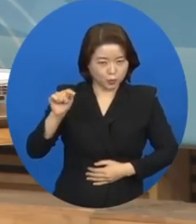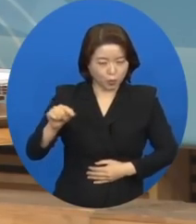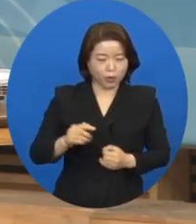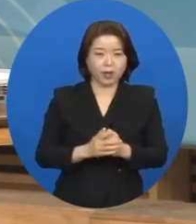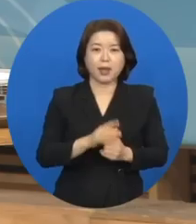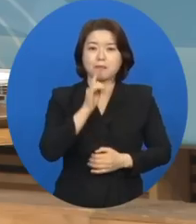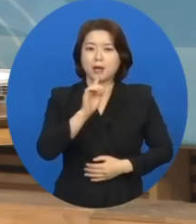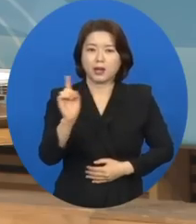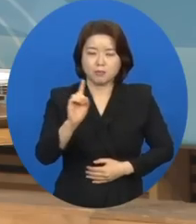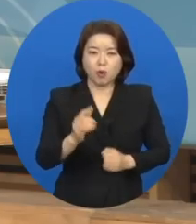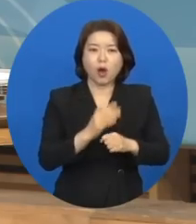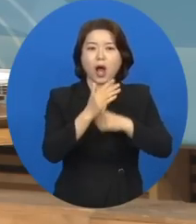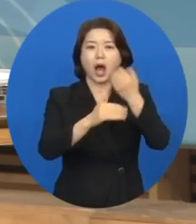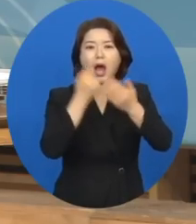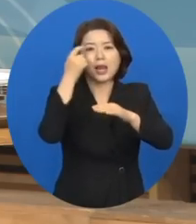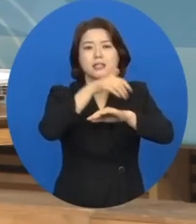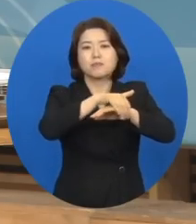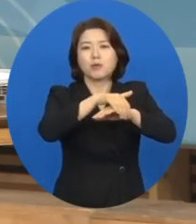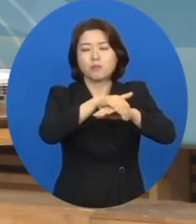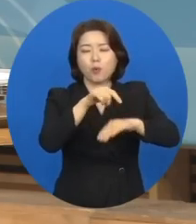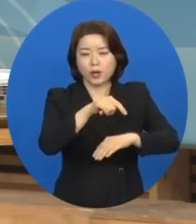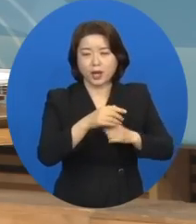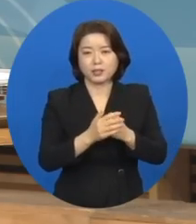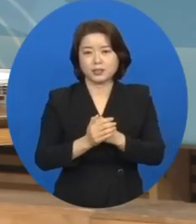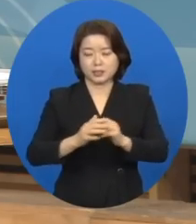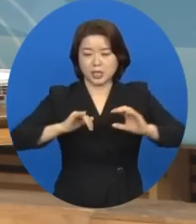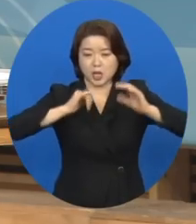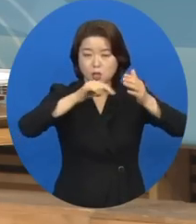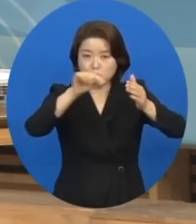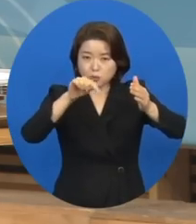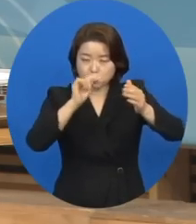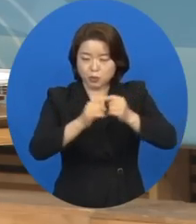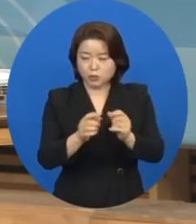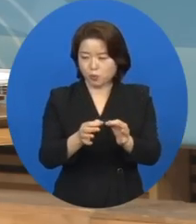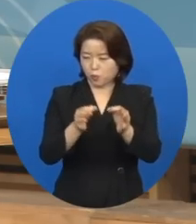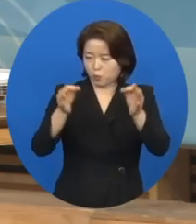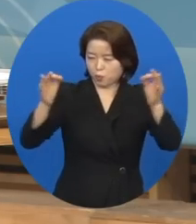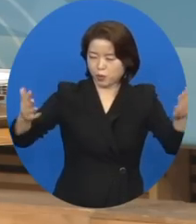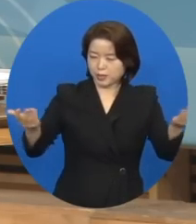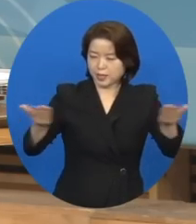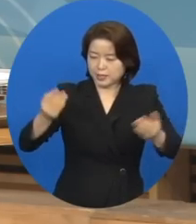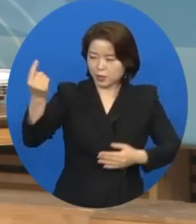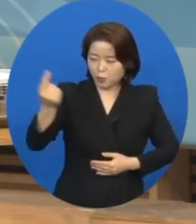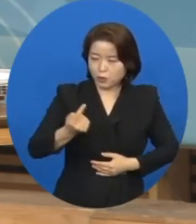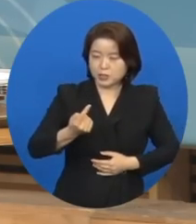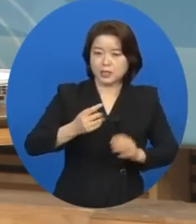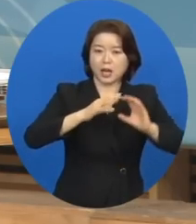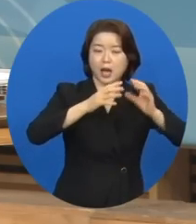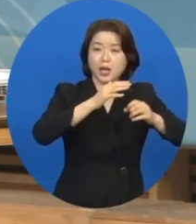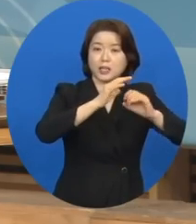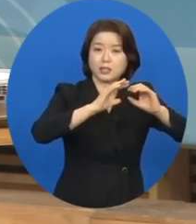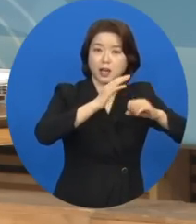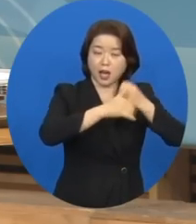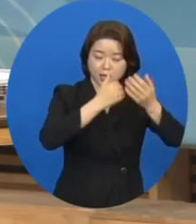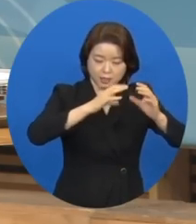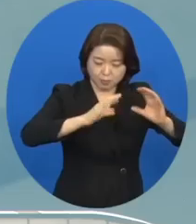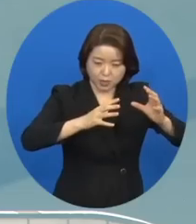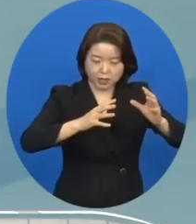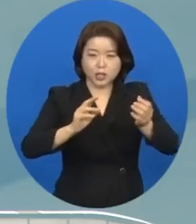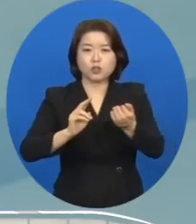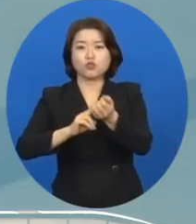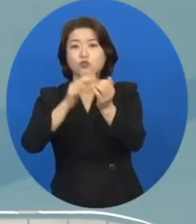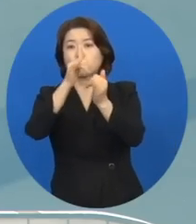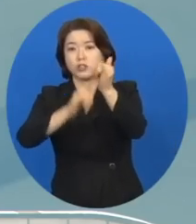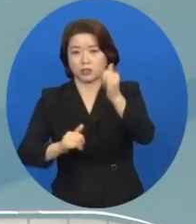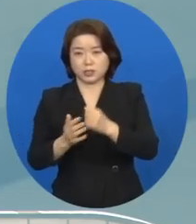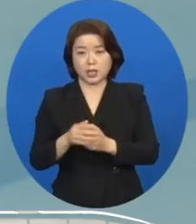합니다. 하나님의 모략은 인류 안에서 오랫동안 일해오신 하나님 나라의 숨은 역사다. 이